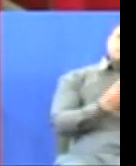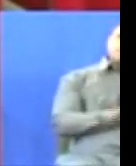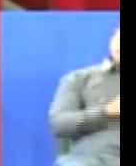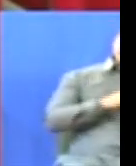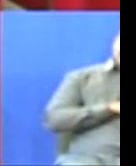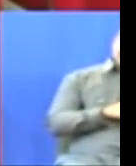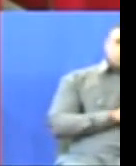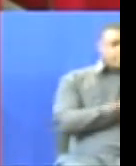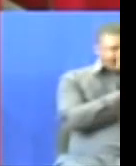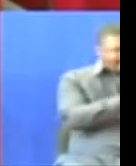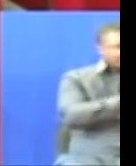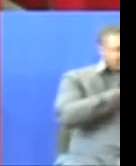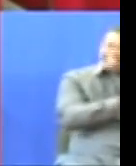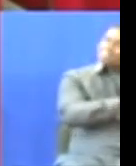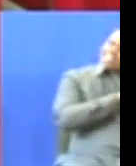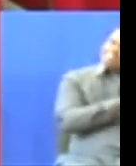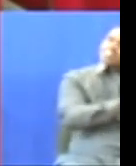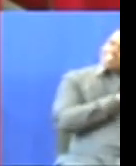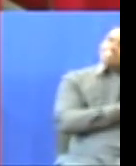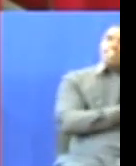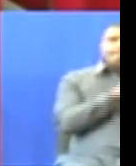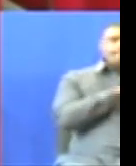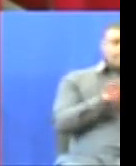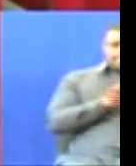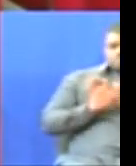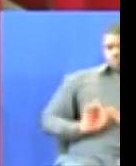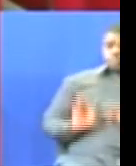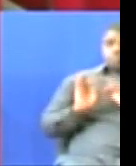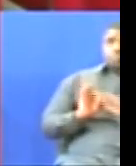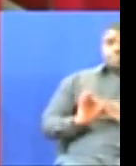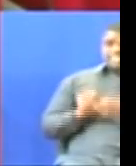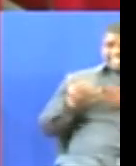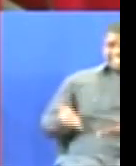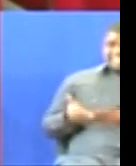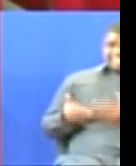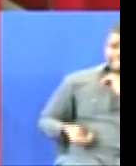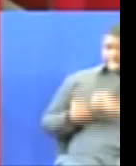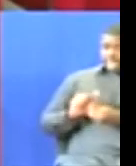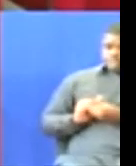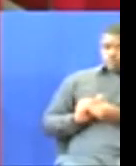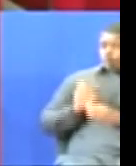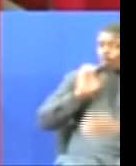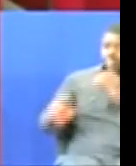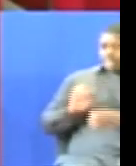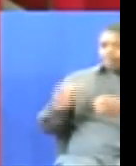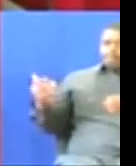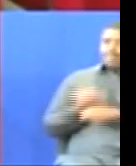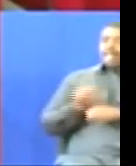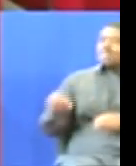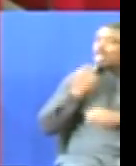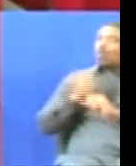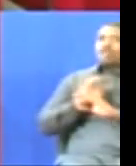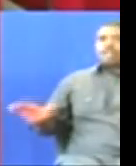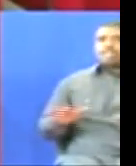hili, kuna maelezo mazuri kabisa kwamba sasa tunaenda kukomesha tatizo la mawasiliano katika maeneo yetu ya nchi. Naomba